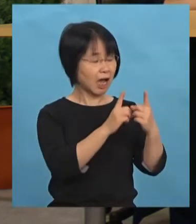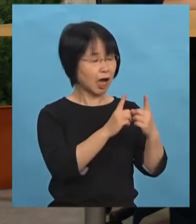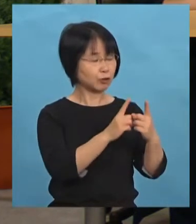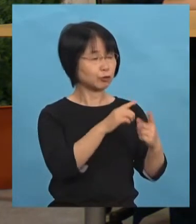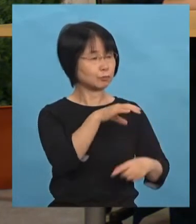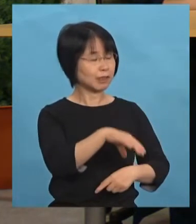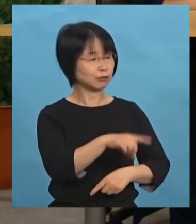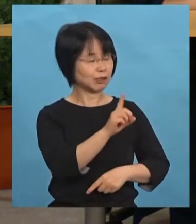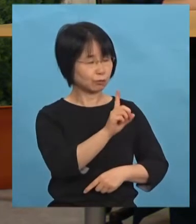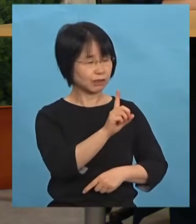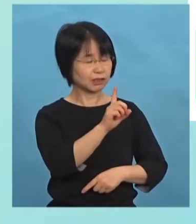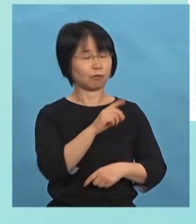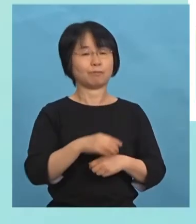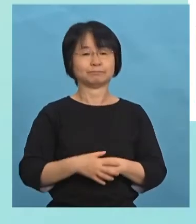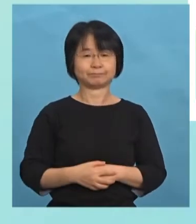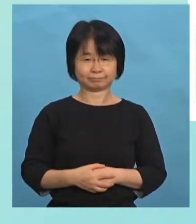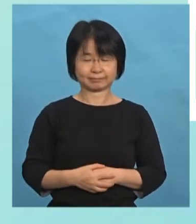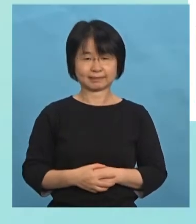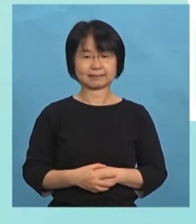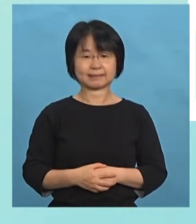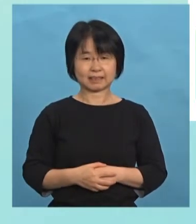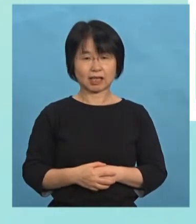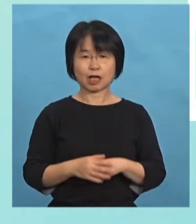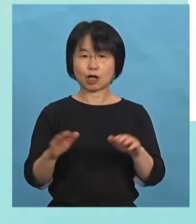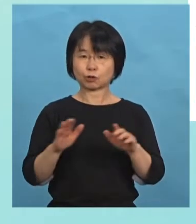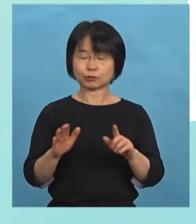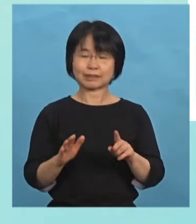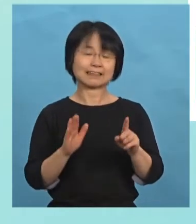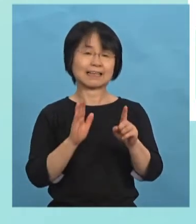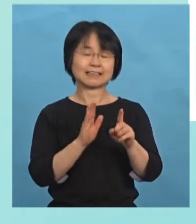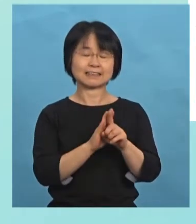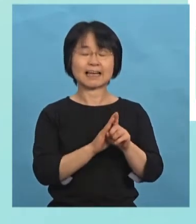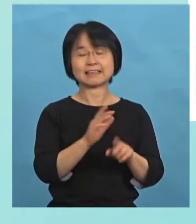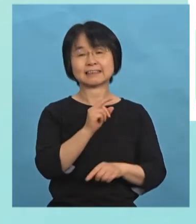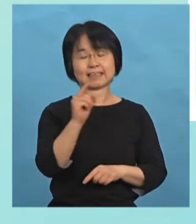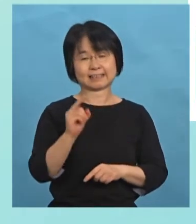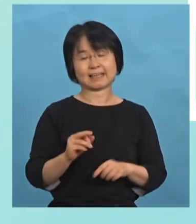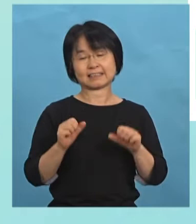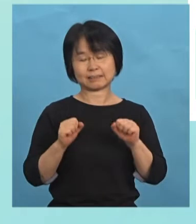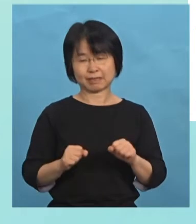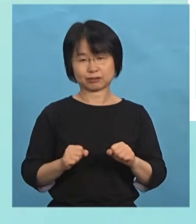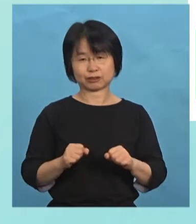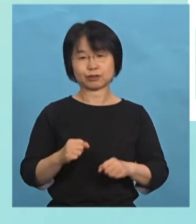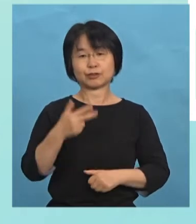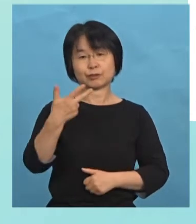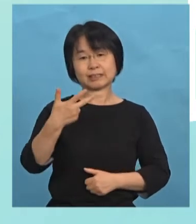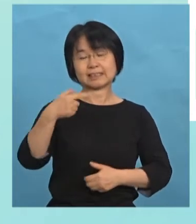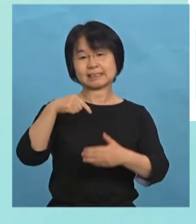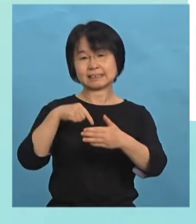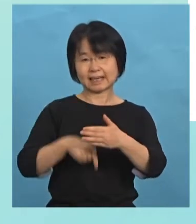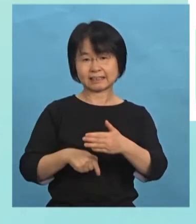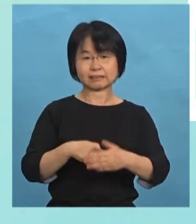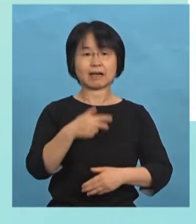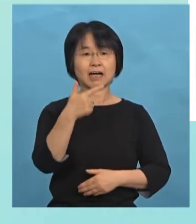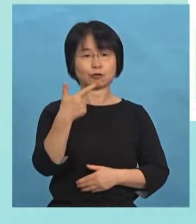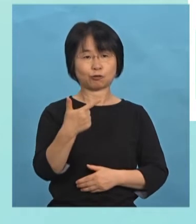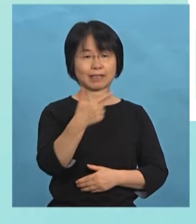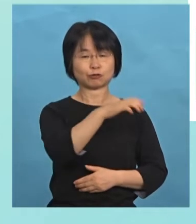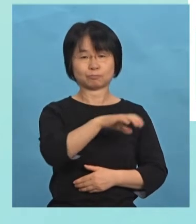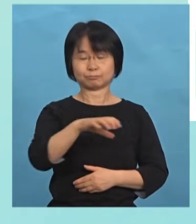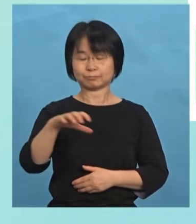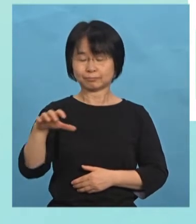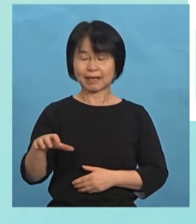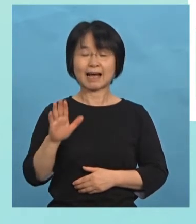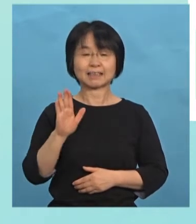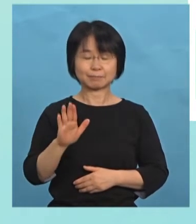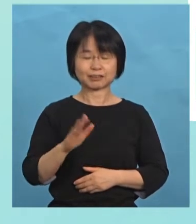ができるんでしょうか？ はい、子育て支援センターにいます。市内には6カ所の子育て支援センターがあります。